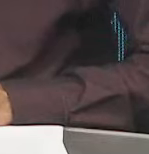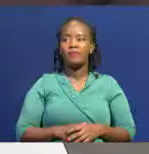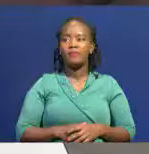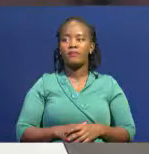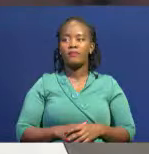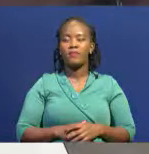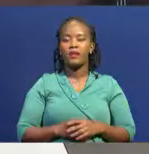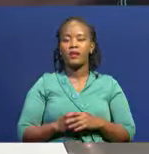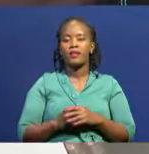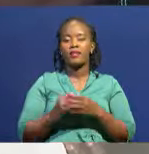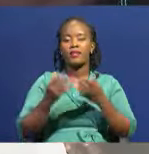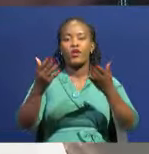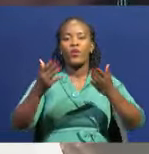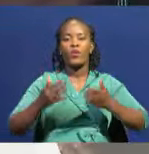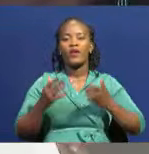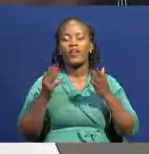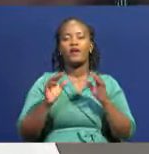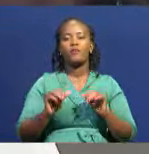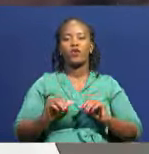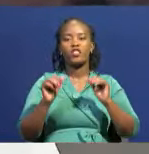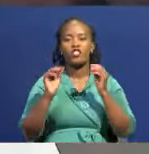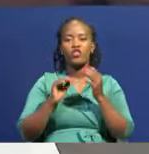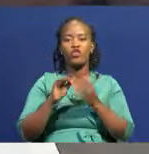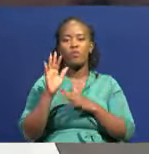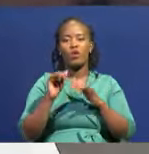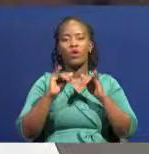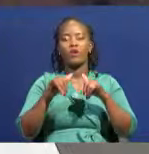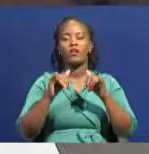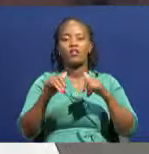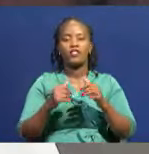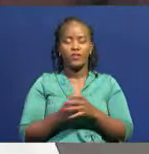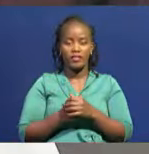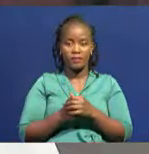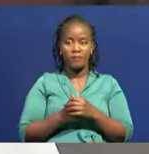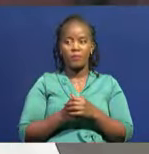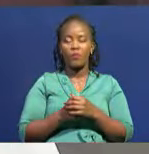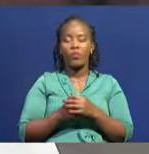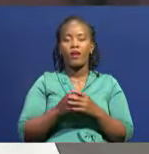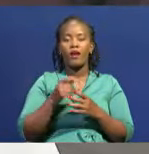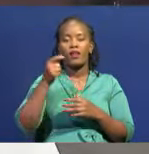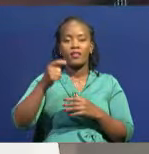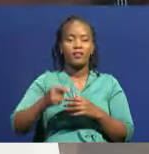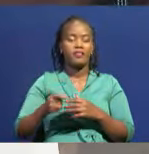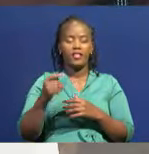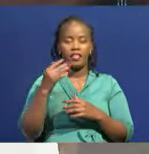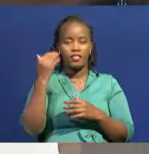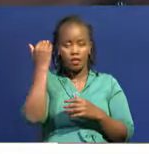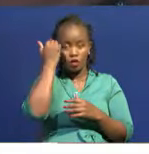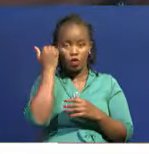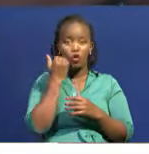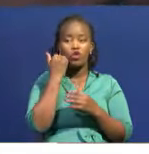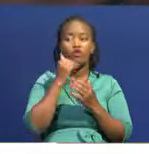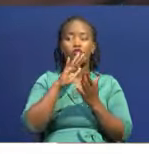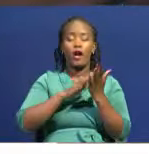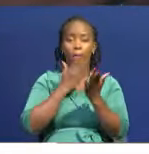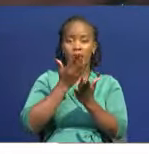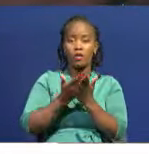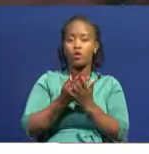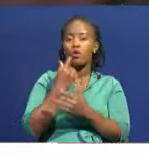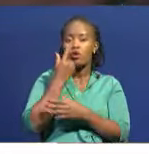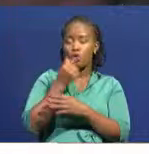Kama ndio mwanzo unajiunga nasi, karibu katika taarifa zetu. Jaji wa mahakama ya rufani Imana Laibuta, ambaye ni jaji wa